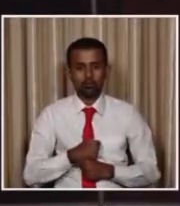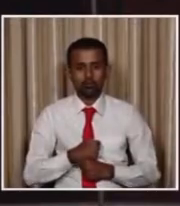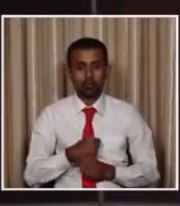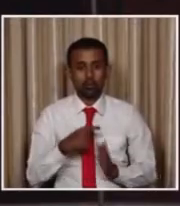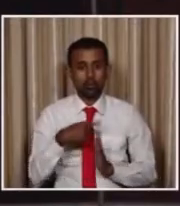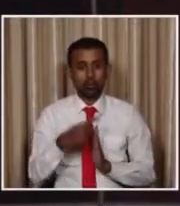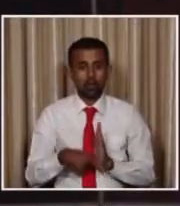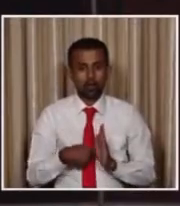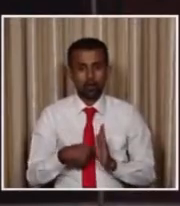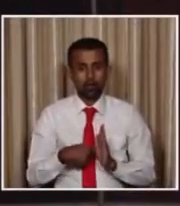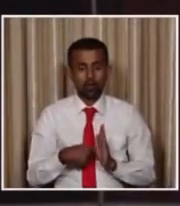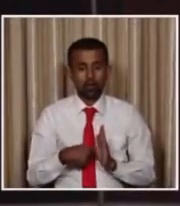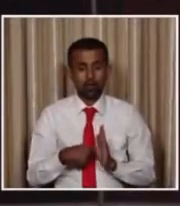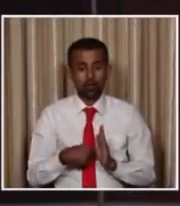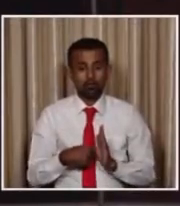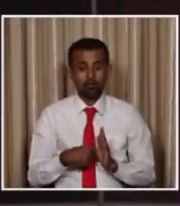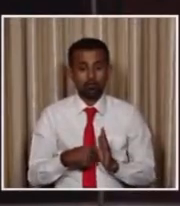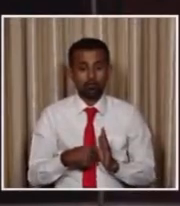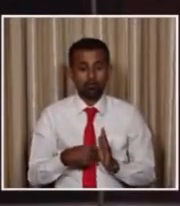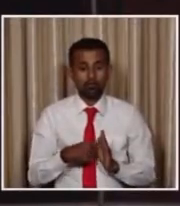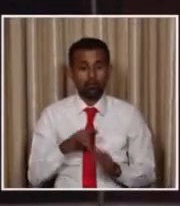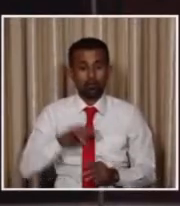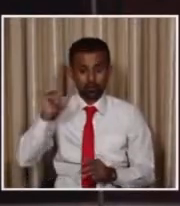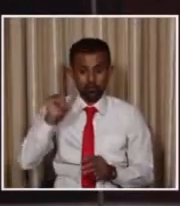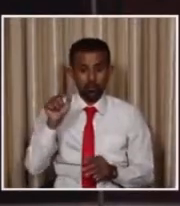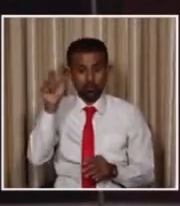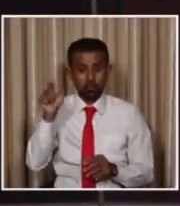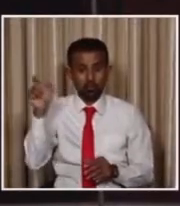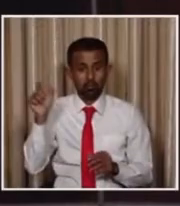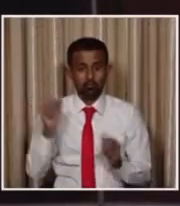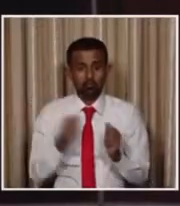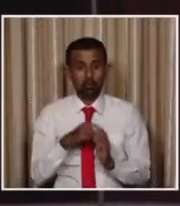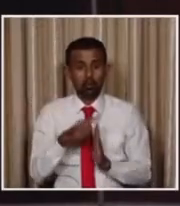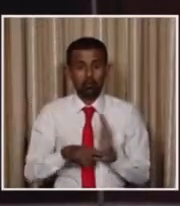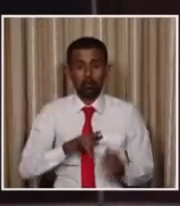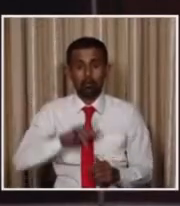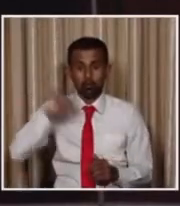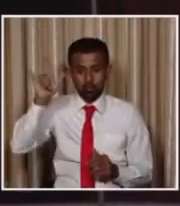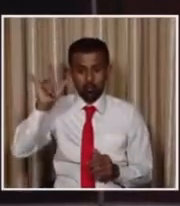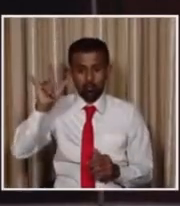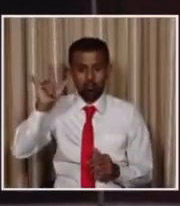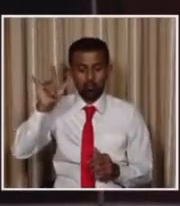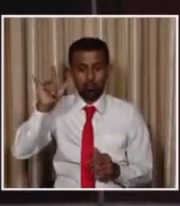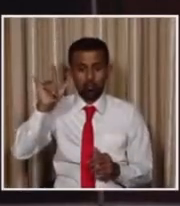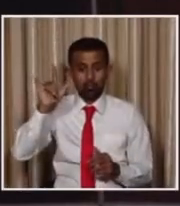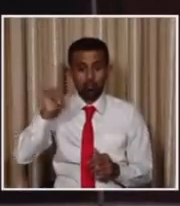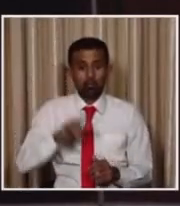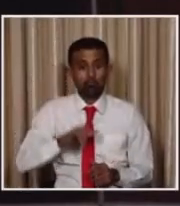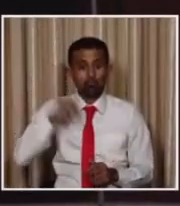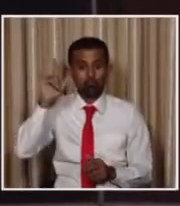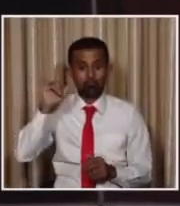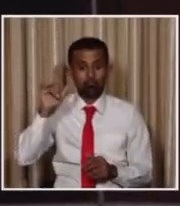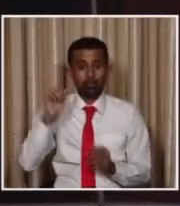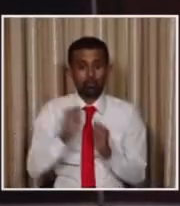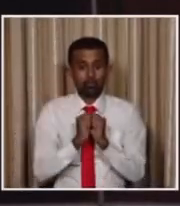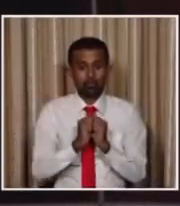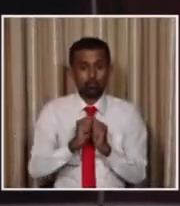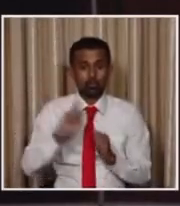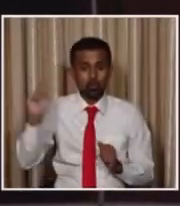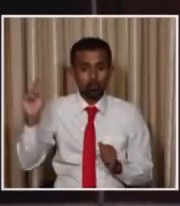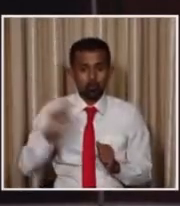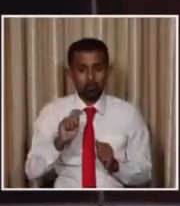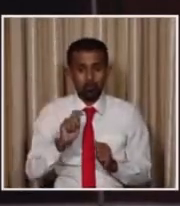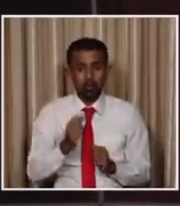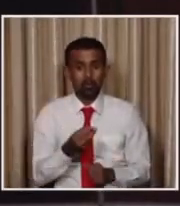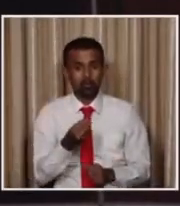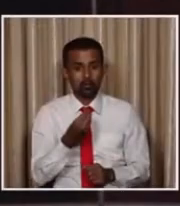රට විරුව පිළිබඳව මේ ගැන සඳහනක් කරන්න ඕන. අපේ රටෙන් විදේශගත වෙලා ඉන්න විදේශ ප්‍රේෂණ මත අපේ හෙට දවසේ